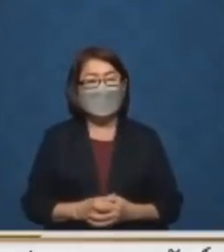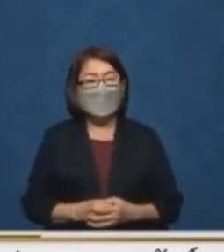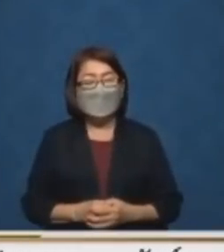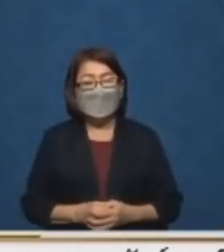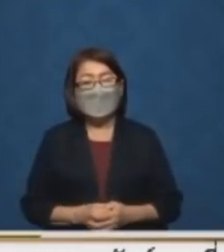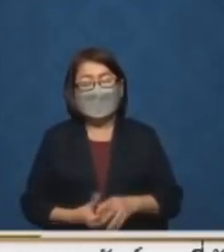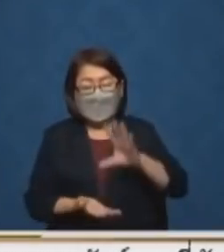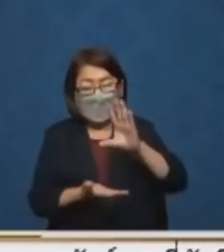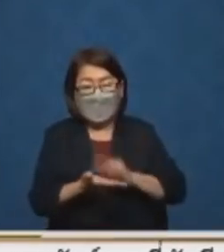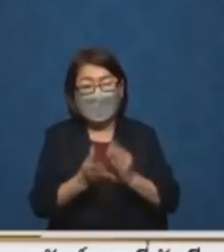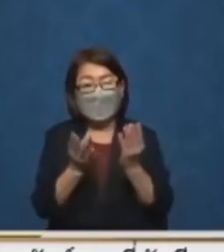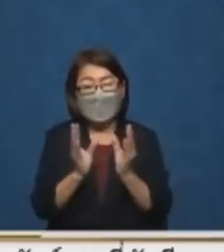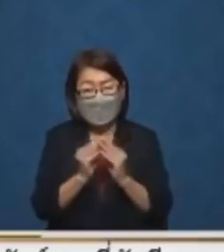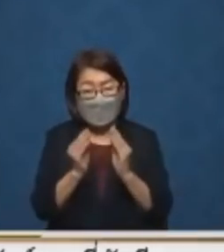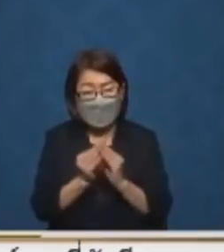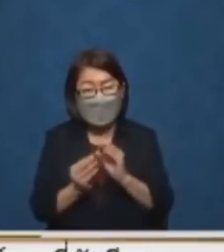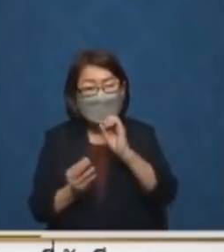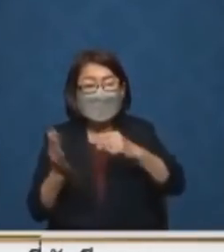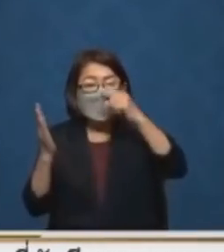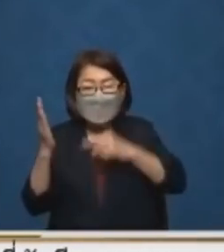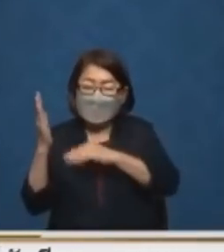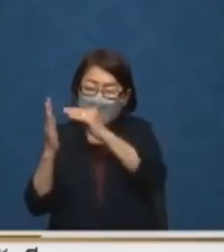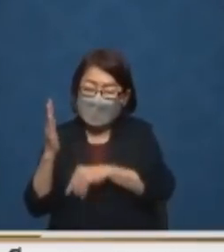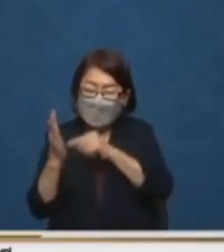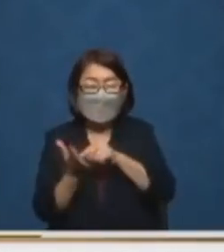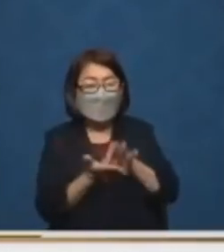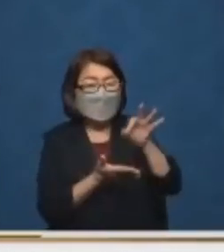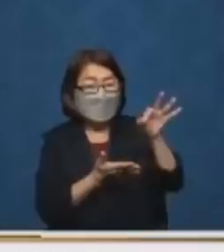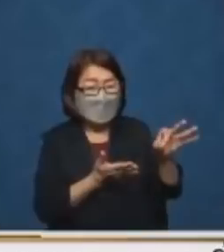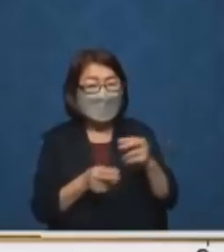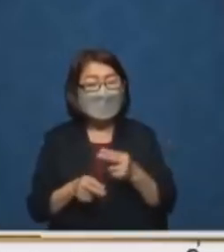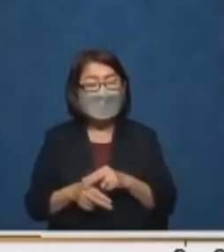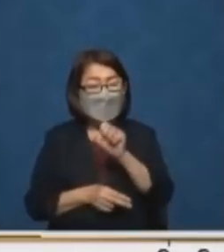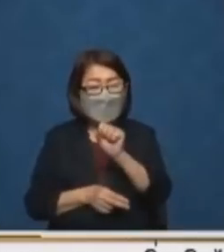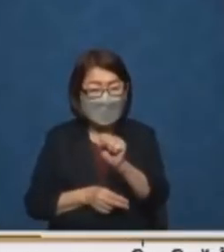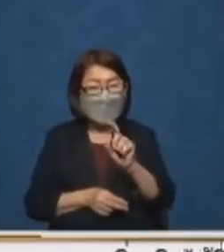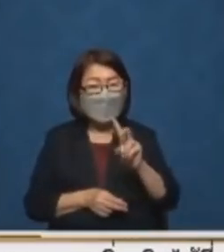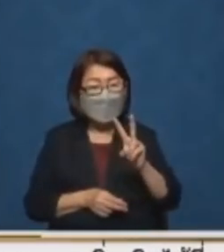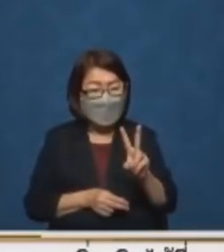ในบนทึกบอกวาประเทศไทยมีการจัดซือชิโนแวค แล้ว 18.5 ล้โดส